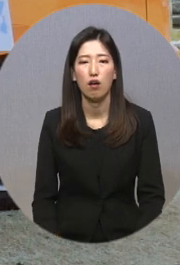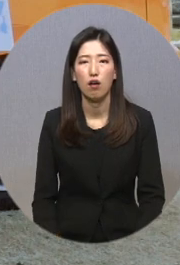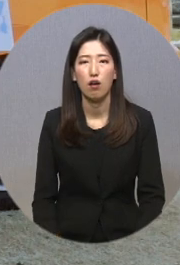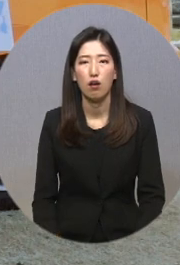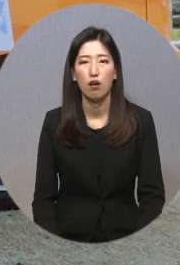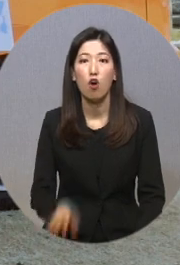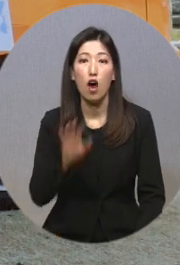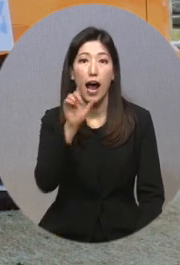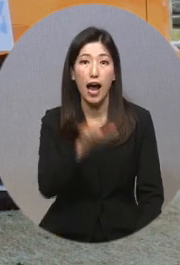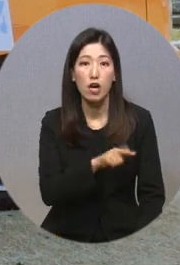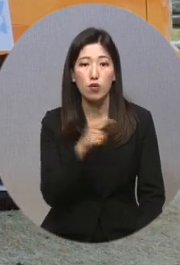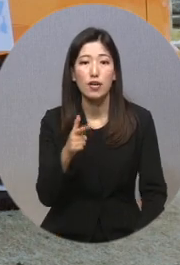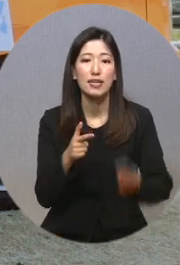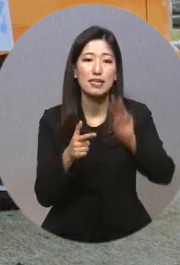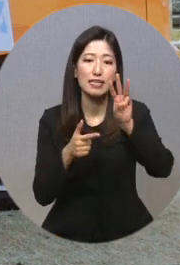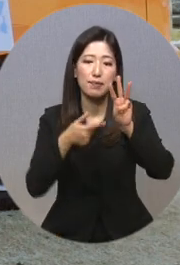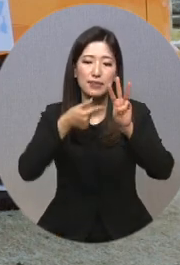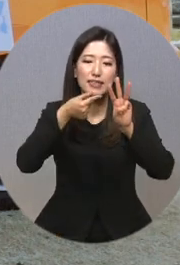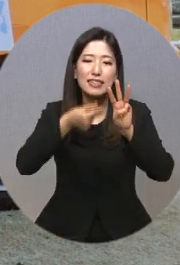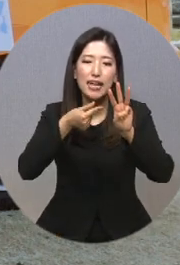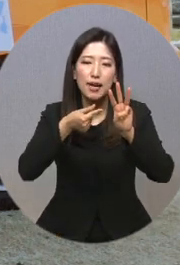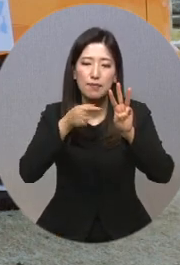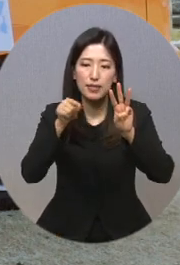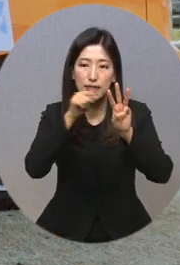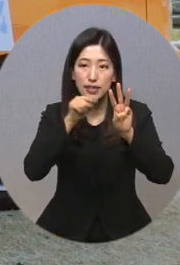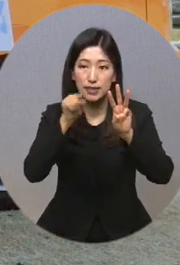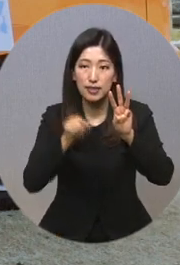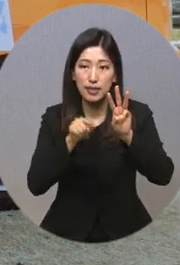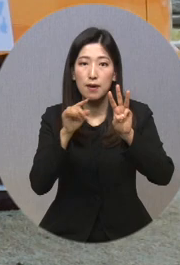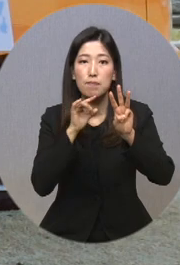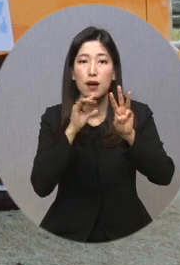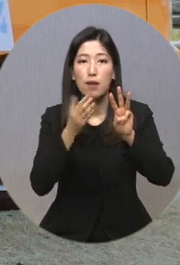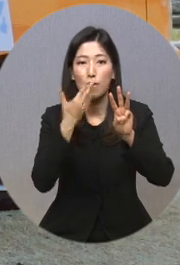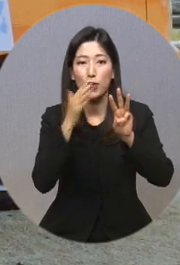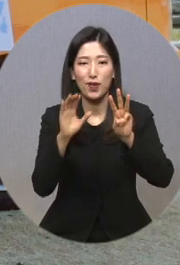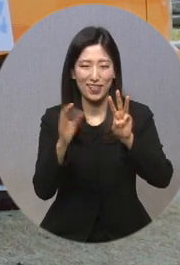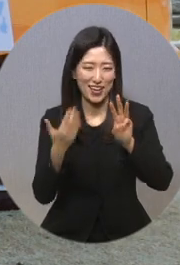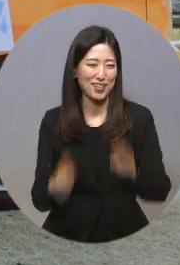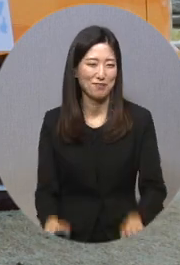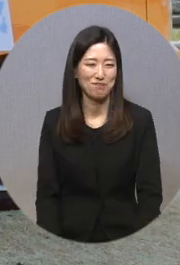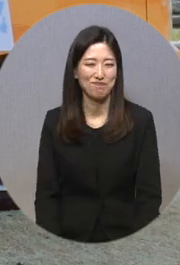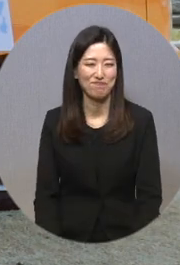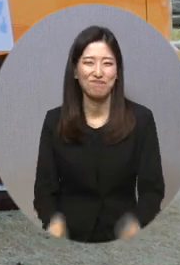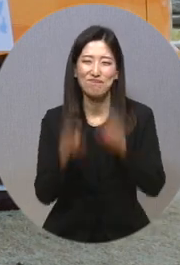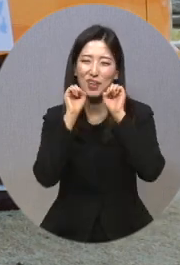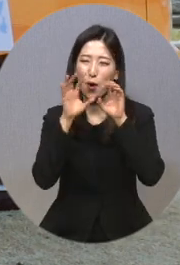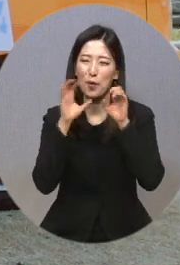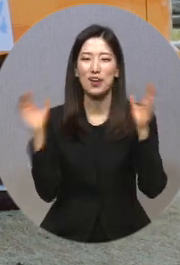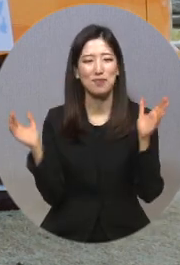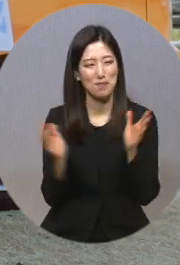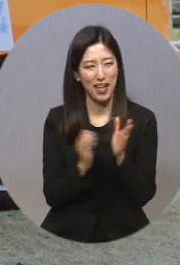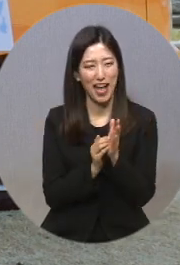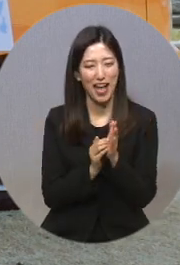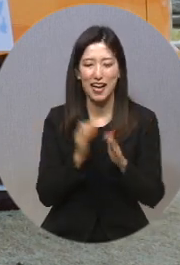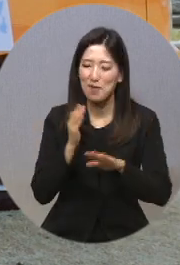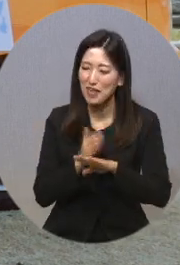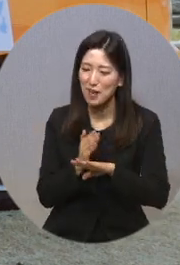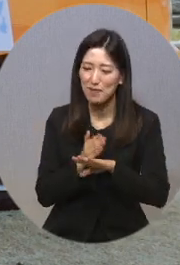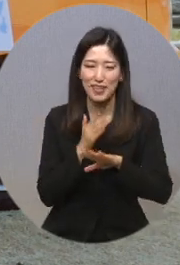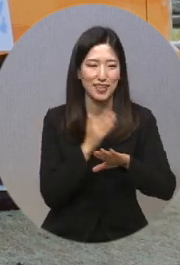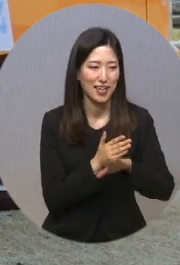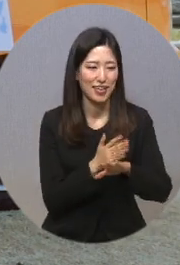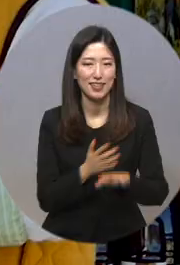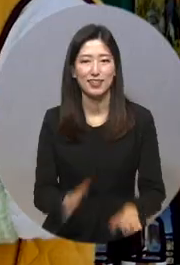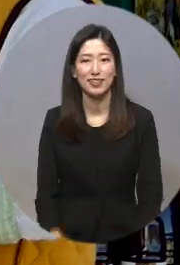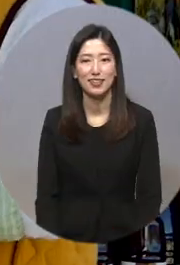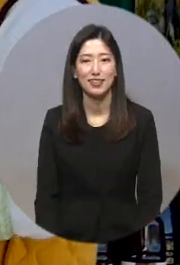양이 있어요. 하루에 3g씩 드시면 3g이요? 야, 우리 언니 알차게 다 하셨어. 그러니까 감사합니다.